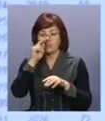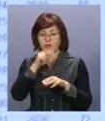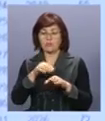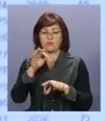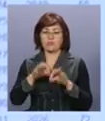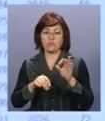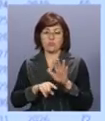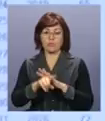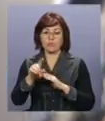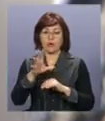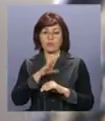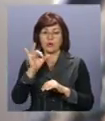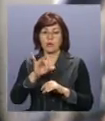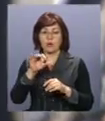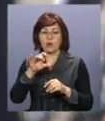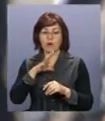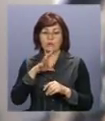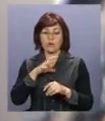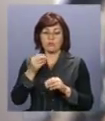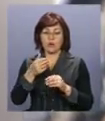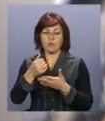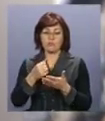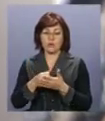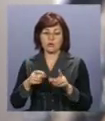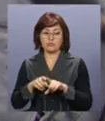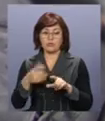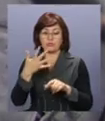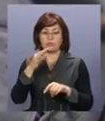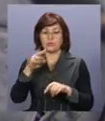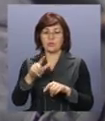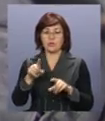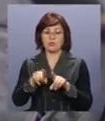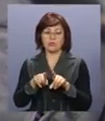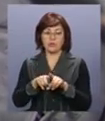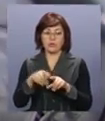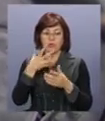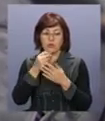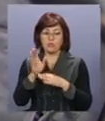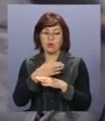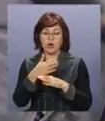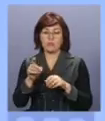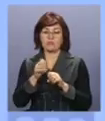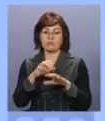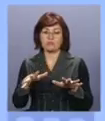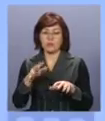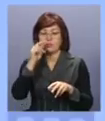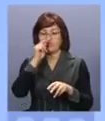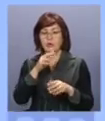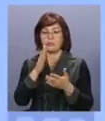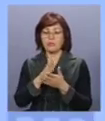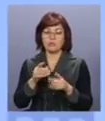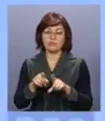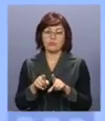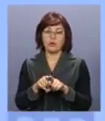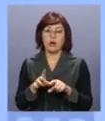қозғалған болатын. Онымен бірге қор қаржысының бақандай 5 миллиард теңгесін өзара талан-таражға салды деп